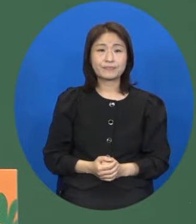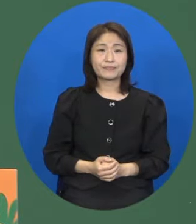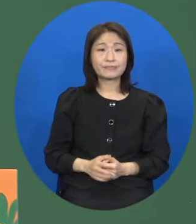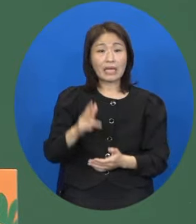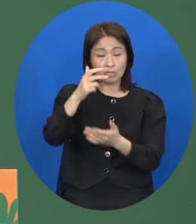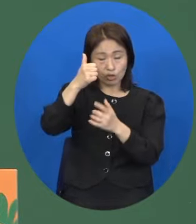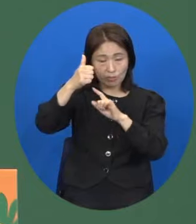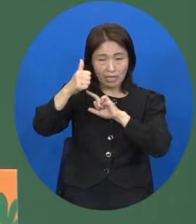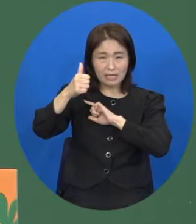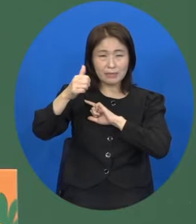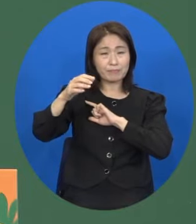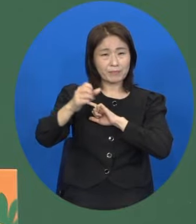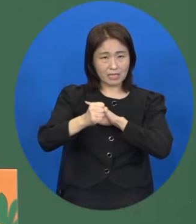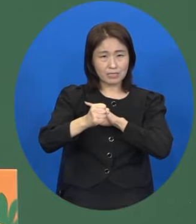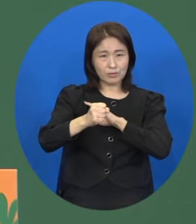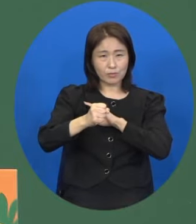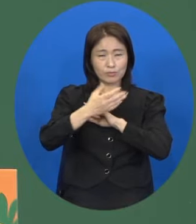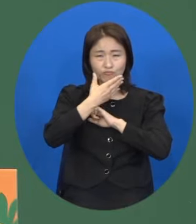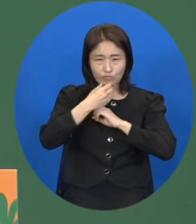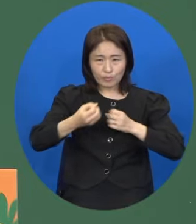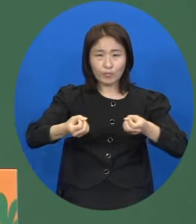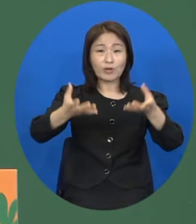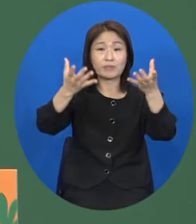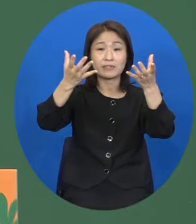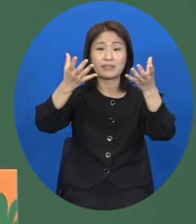주님의 이름으로 축원합니다.